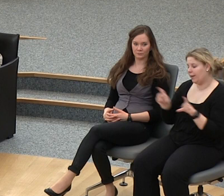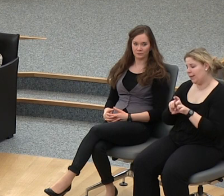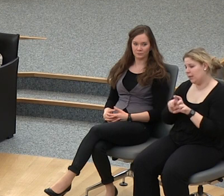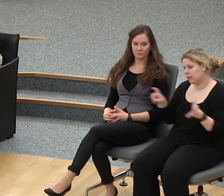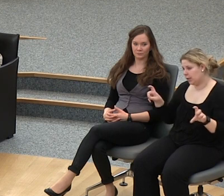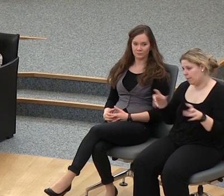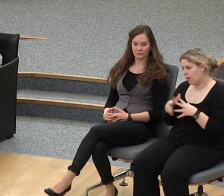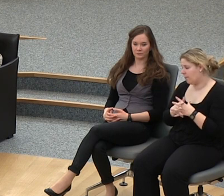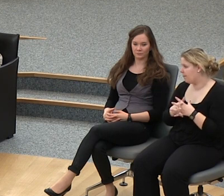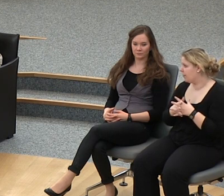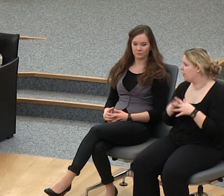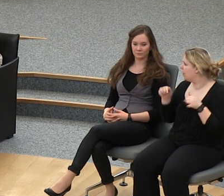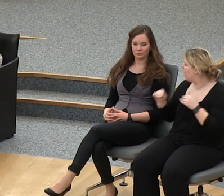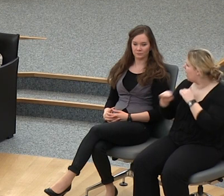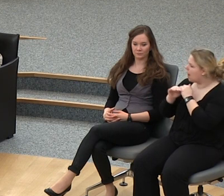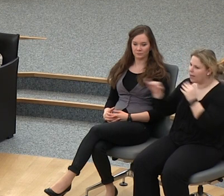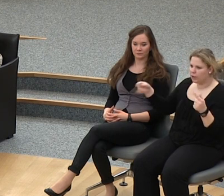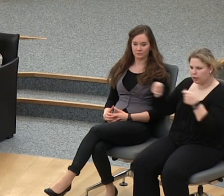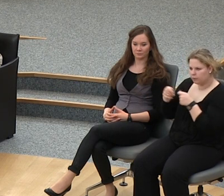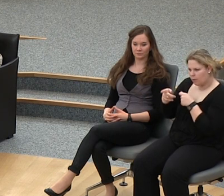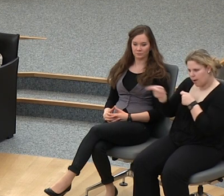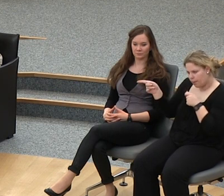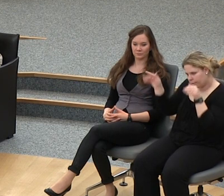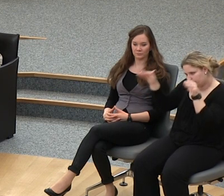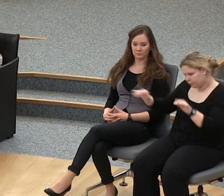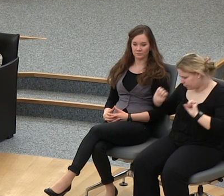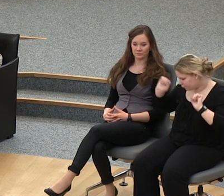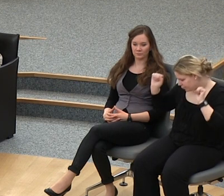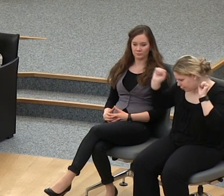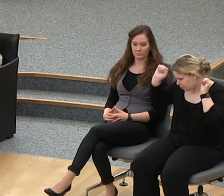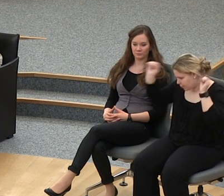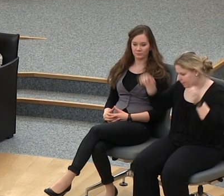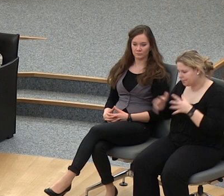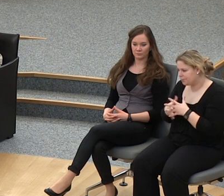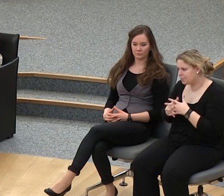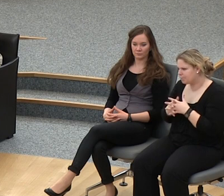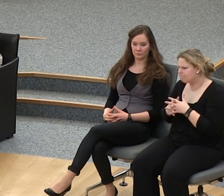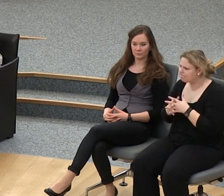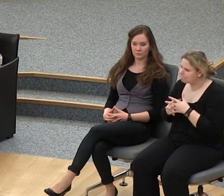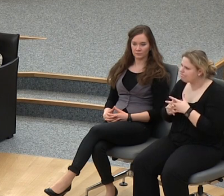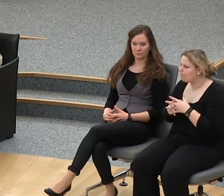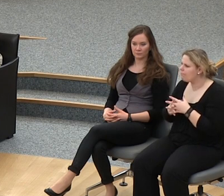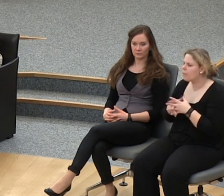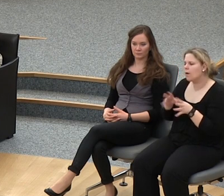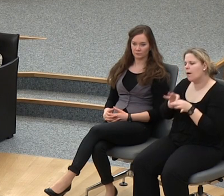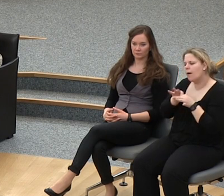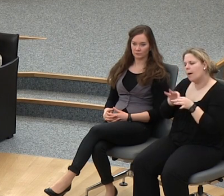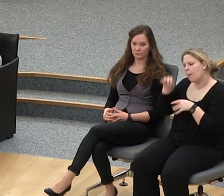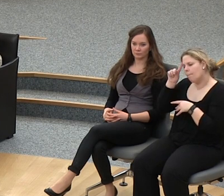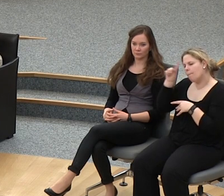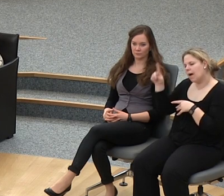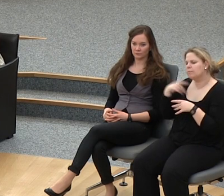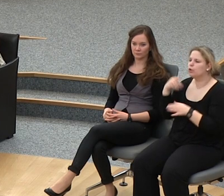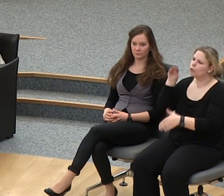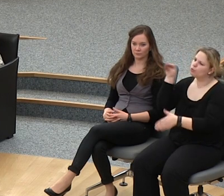die Landschaftsverbände sehr aktiv. Es wird darum gehen, nicht nur